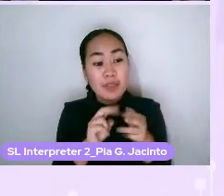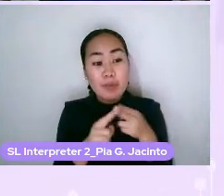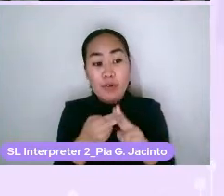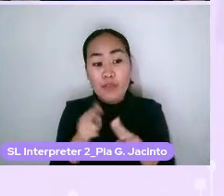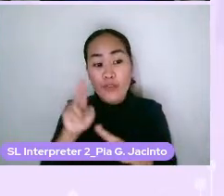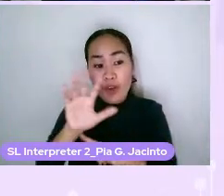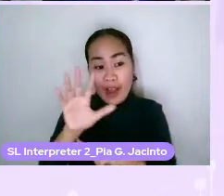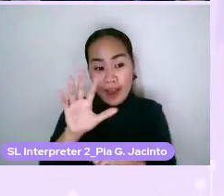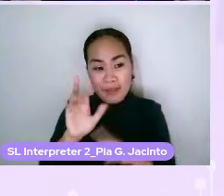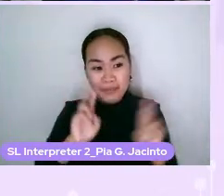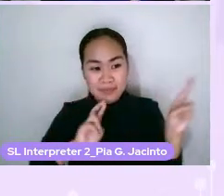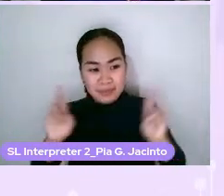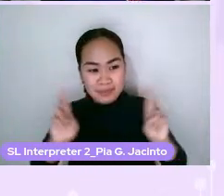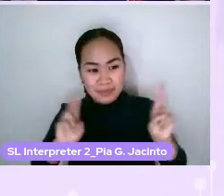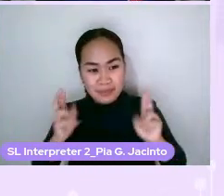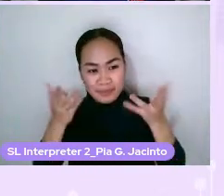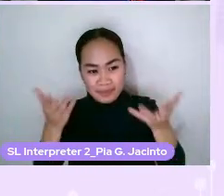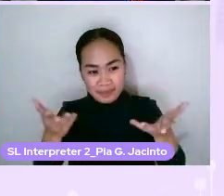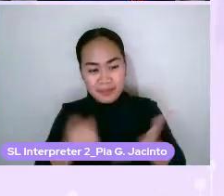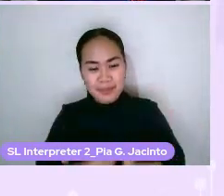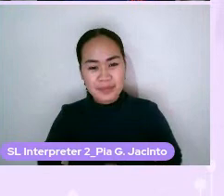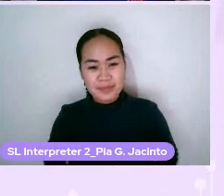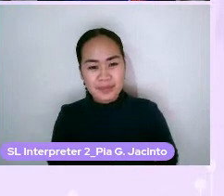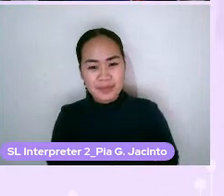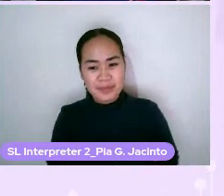ready and go!